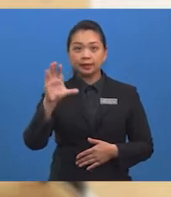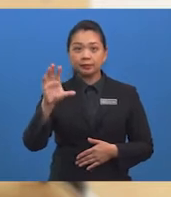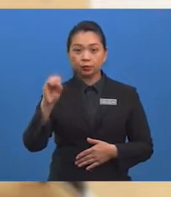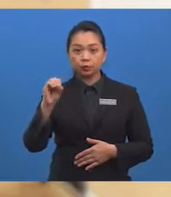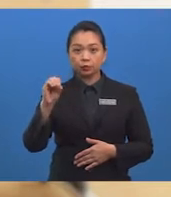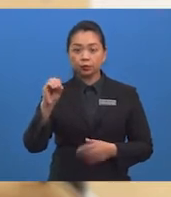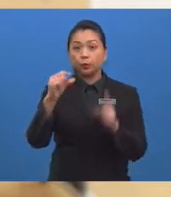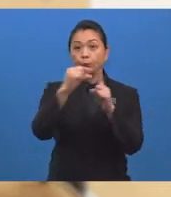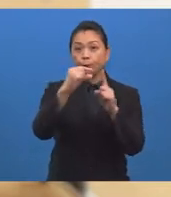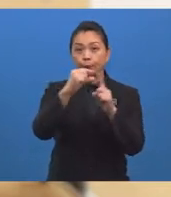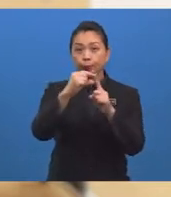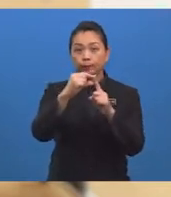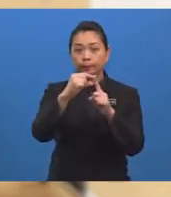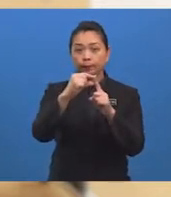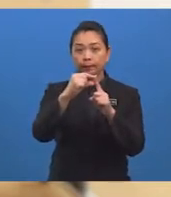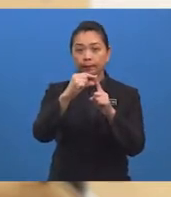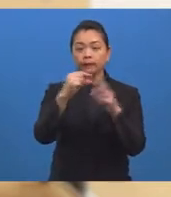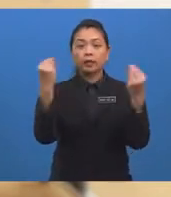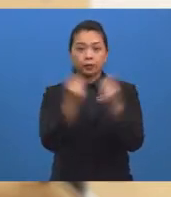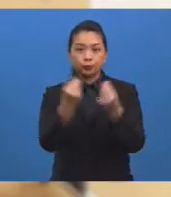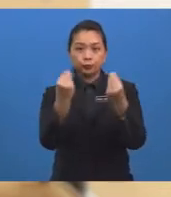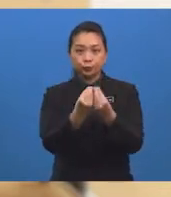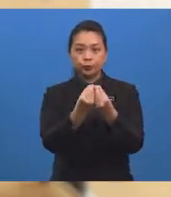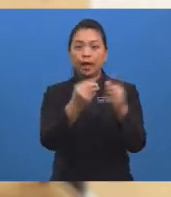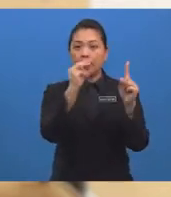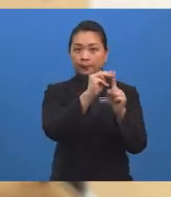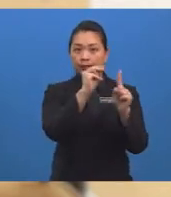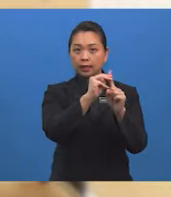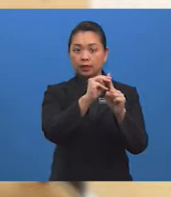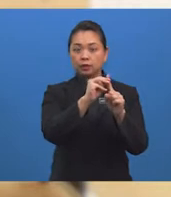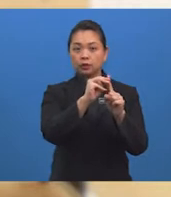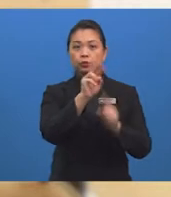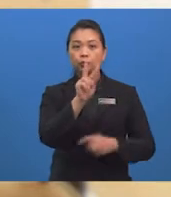perkataan. Jumlah markah yang diperuntukkan adalah